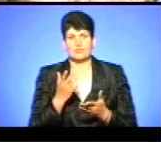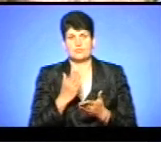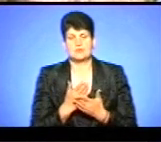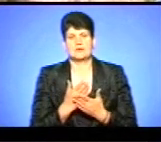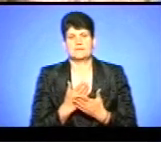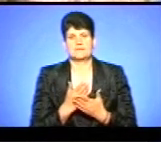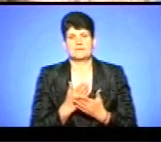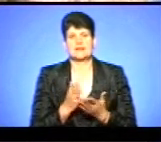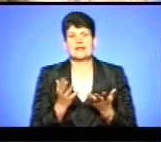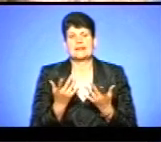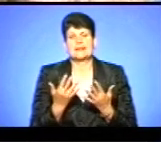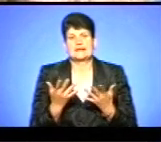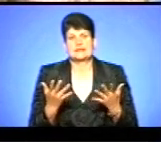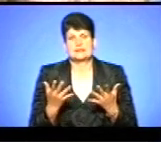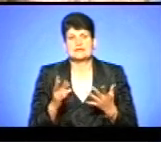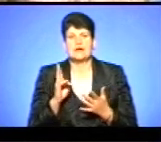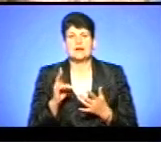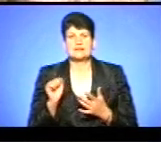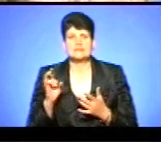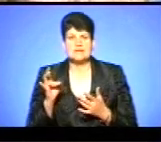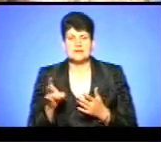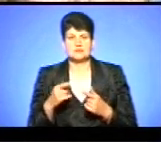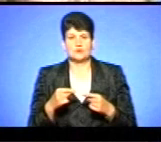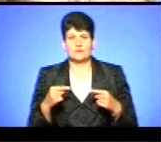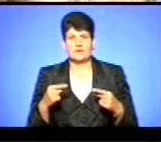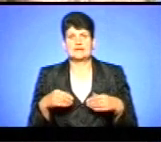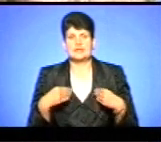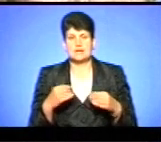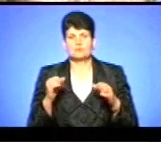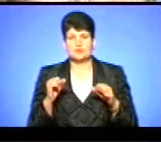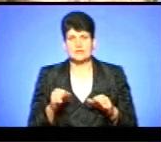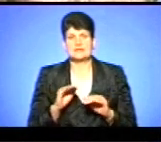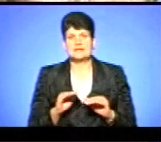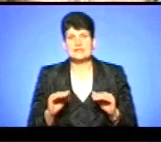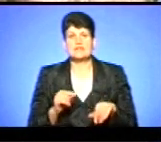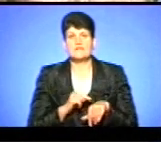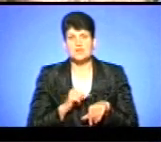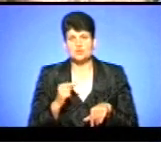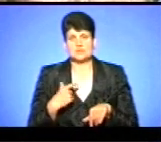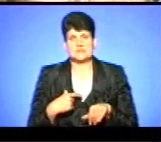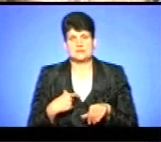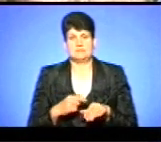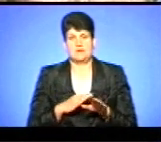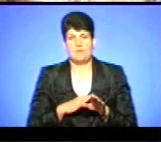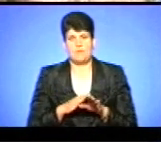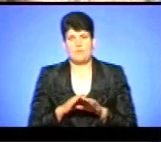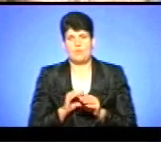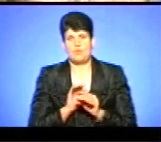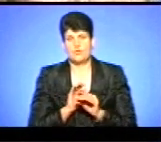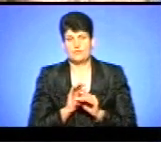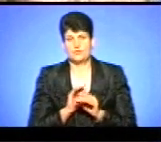певна кількість канцелярських товарів, що дає нагоду і змогу дитині відчути себе повноцінною серед інших